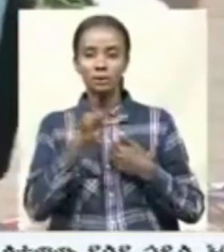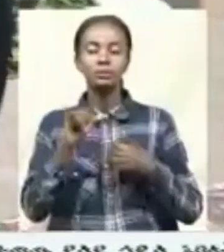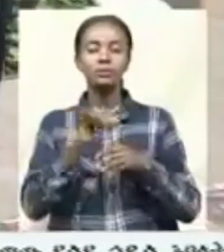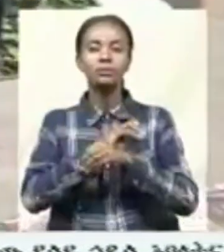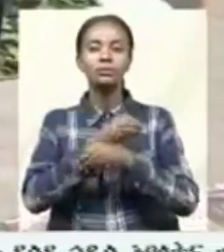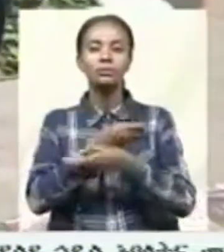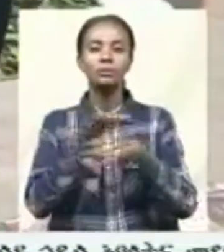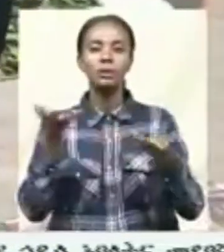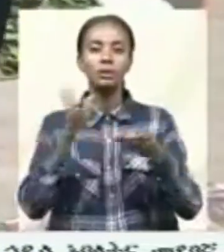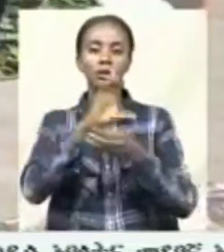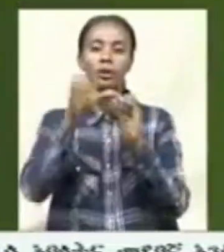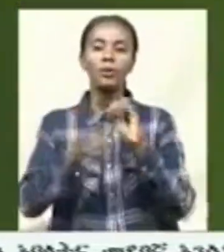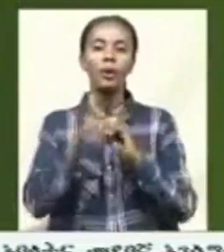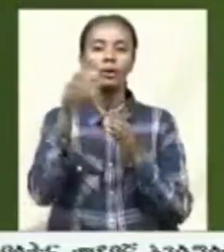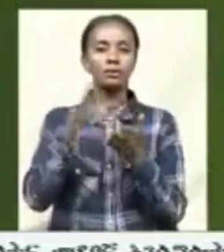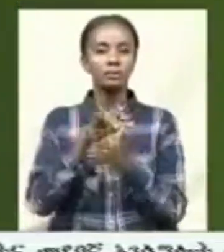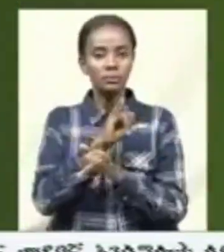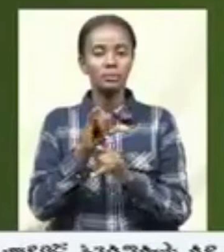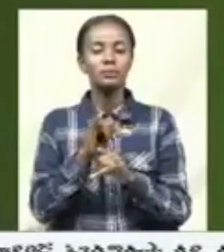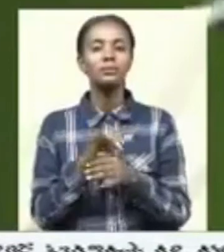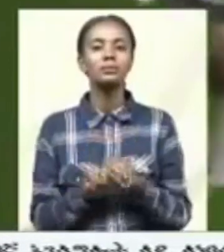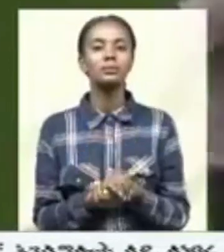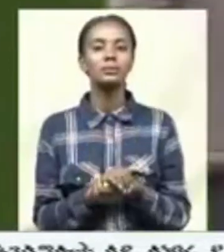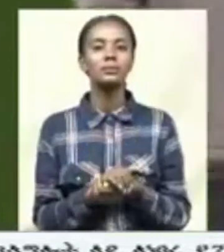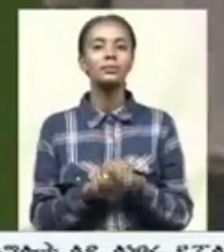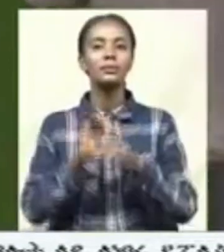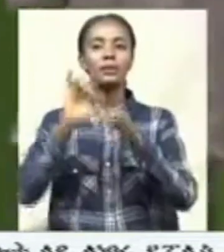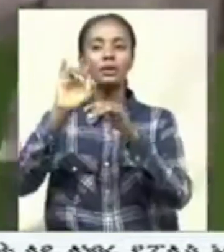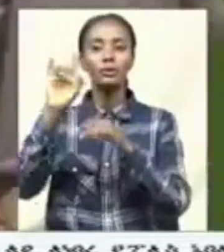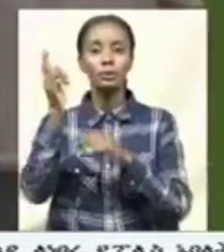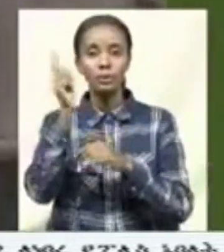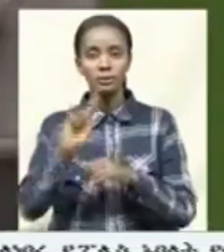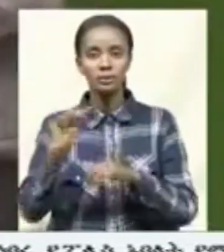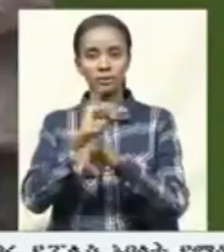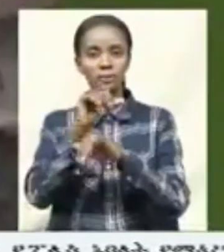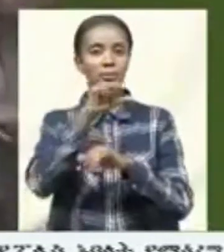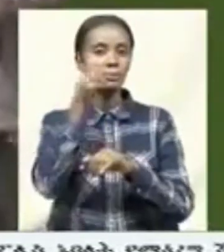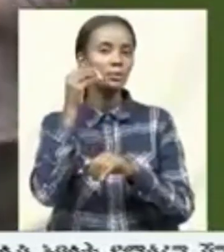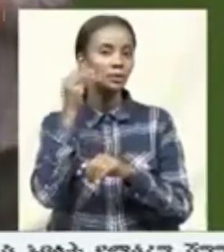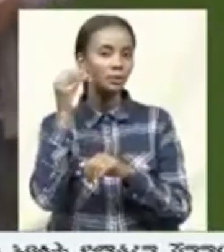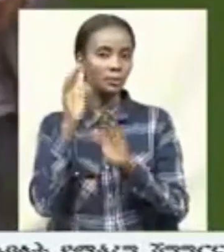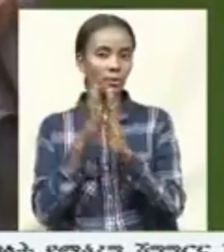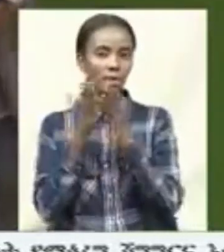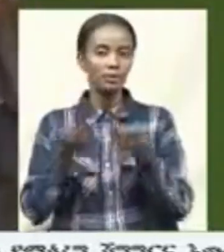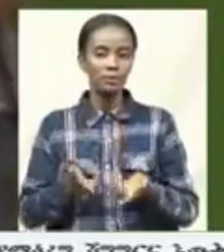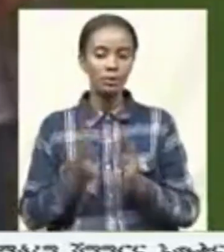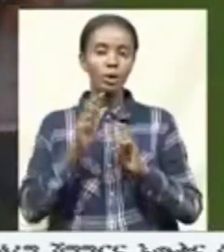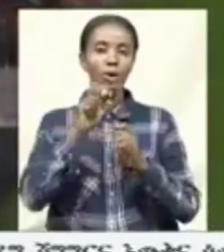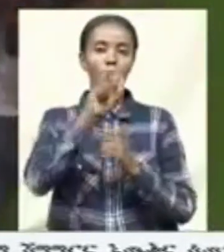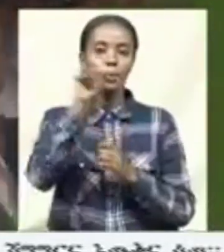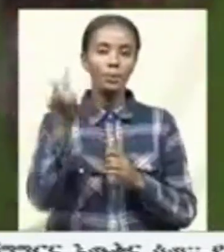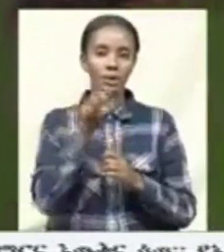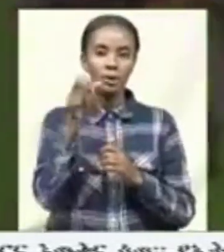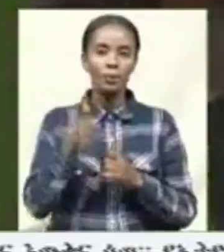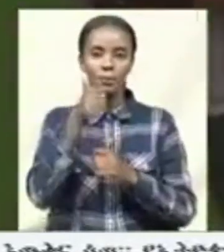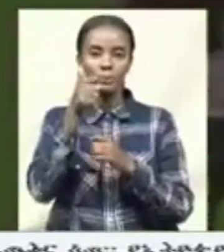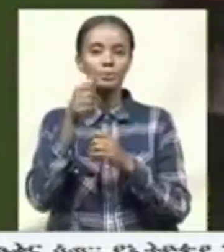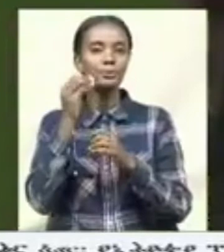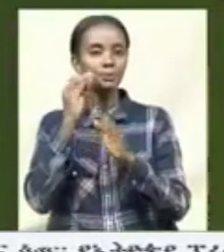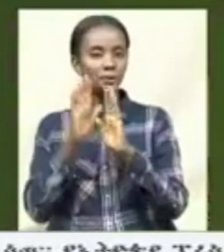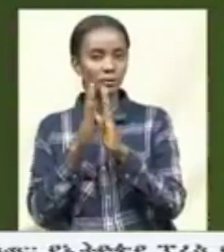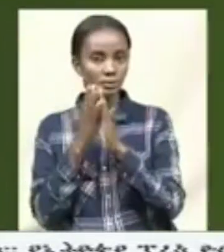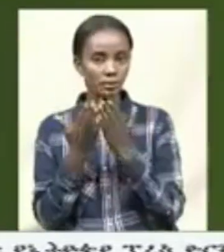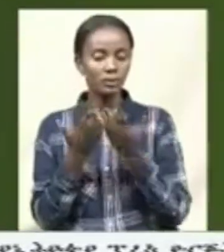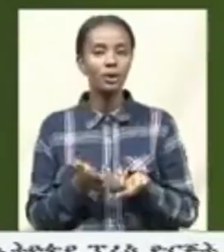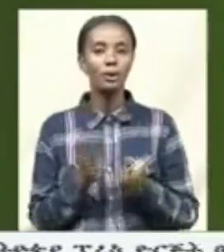እንዲሰራጭ፣ በክልል ዋና ከተማዎችም እንደዚሁ እንዲሰራ፣ በዞን ዋና ከተማዎችም ሌሎች ቤተ መጻሕፍት እንዲኖሩ፣ በወረዳ ዋና ከተማዎችም ቤተ መጻሕፍት